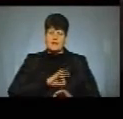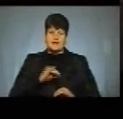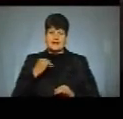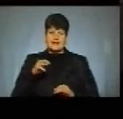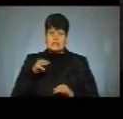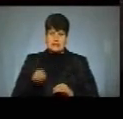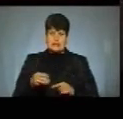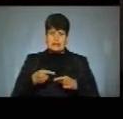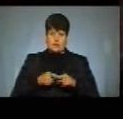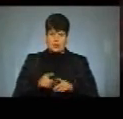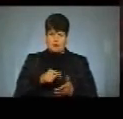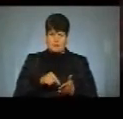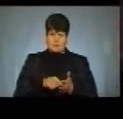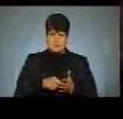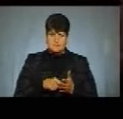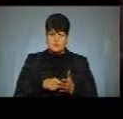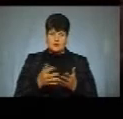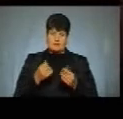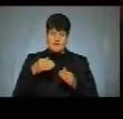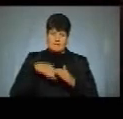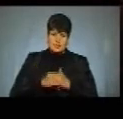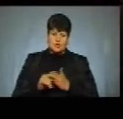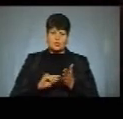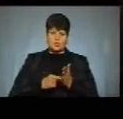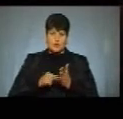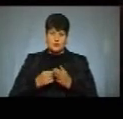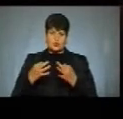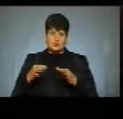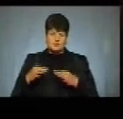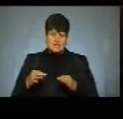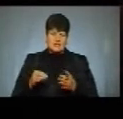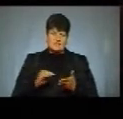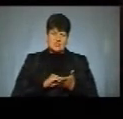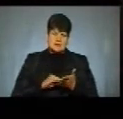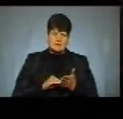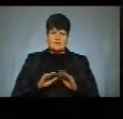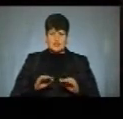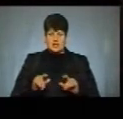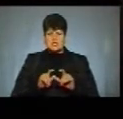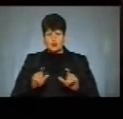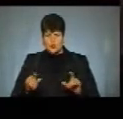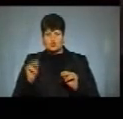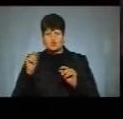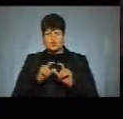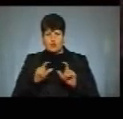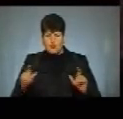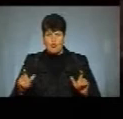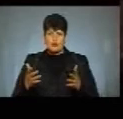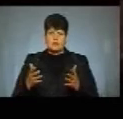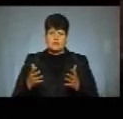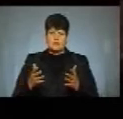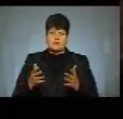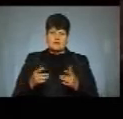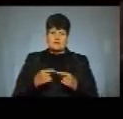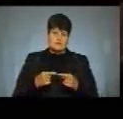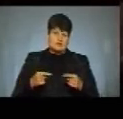у місті. Отримання виглядів, довідок, дозволів чи записів в дитячий садочок, школу чи інструменти електронної